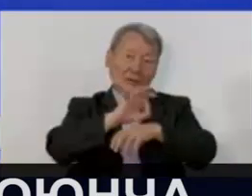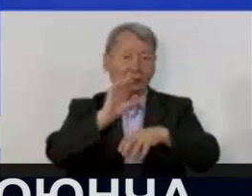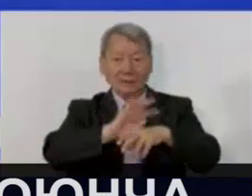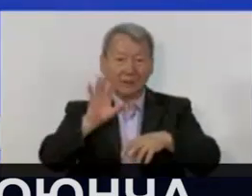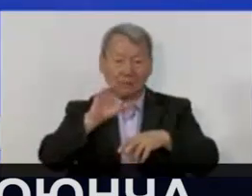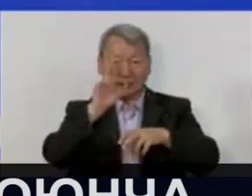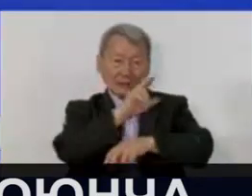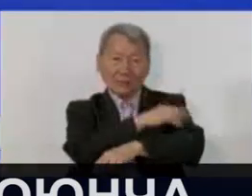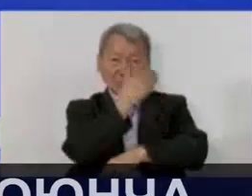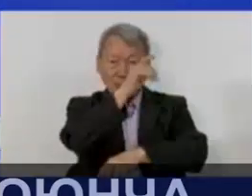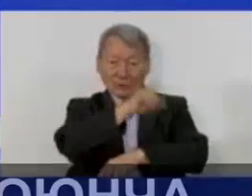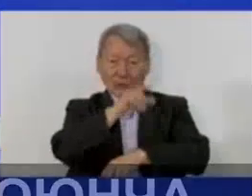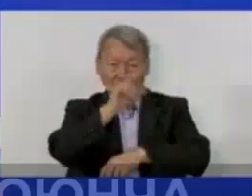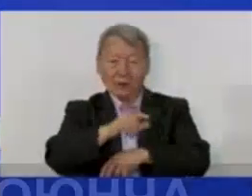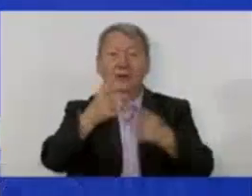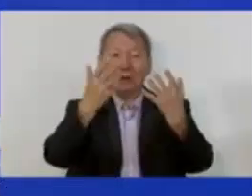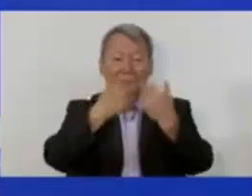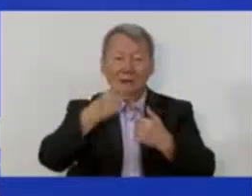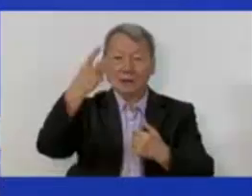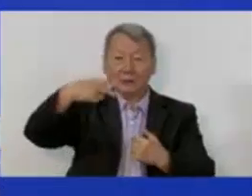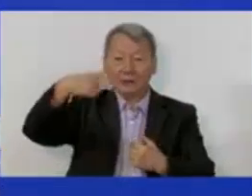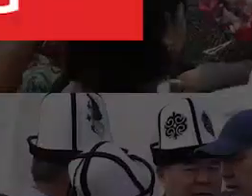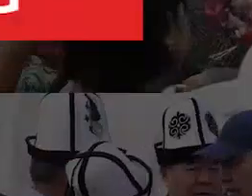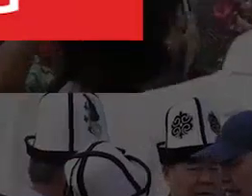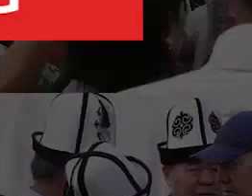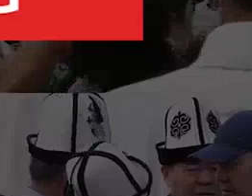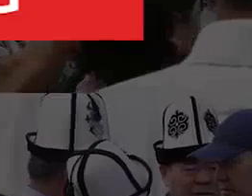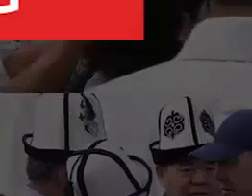алган кызматкерлердин саны 20-ны түздү.